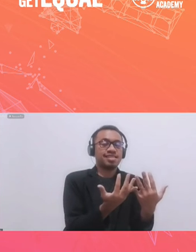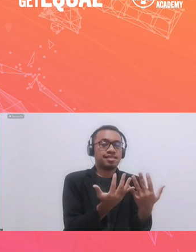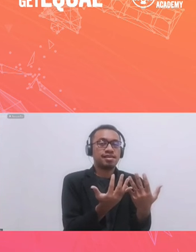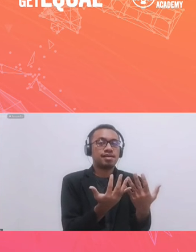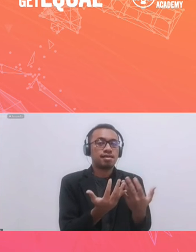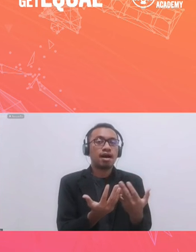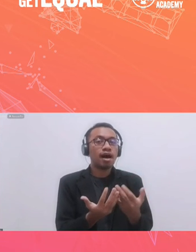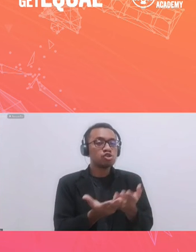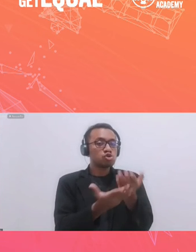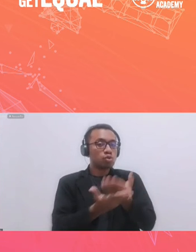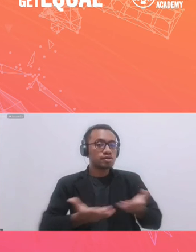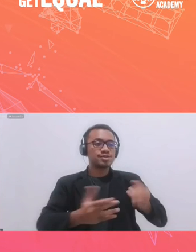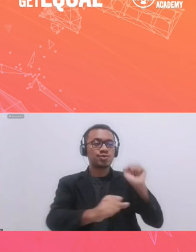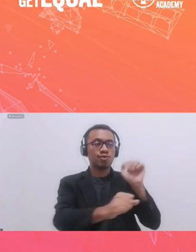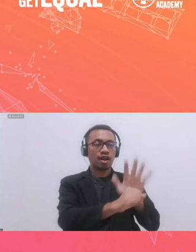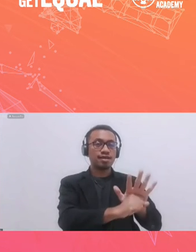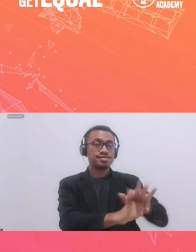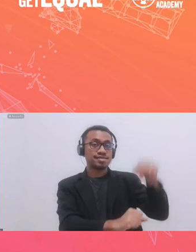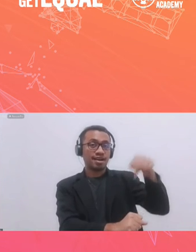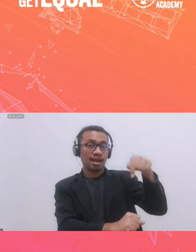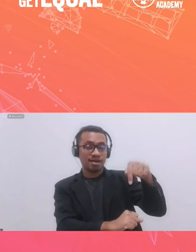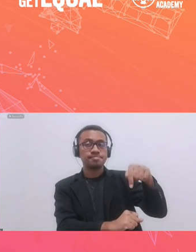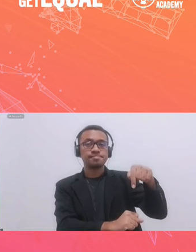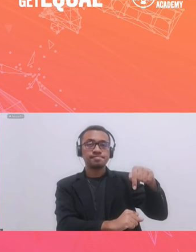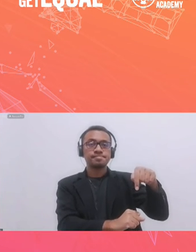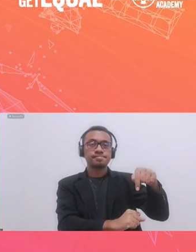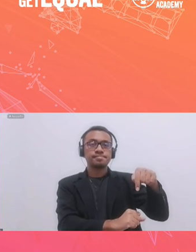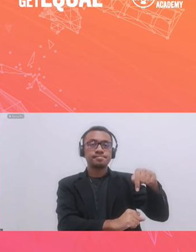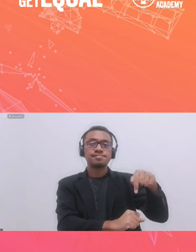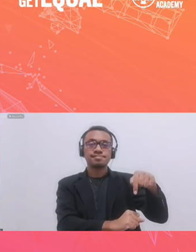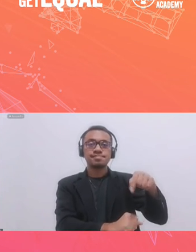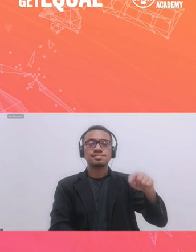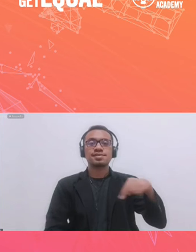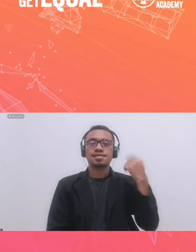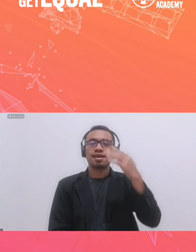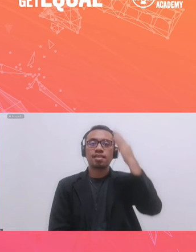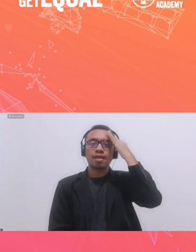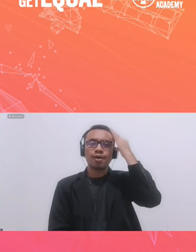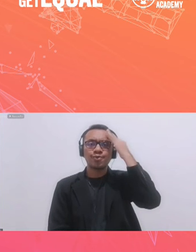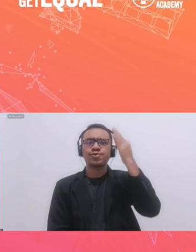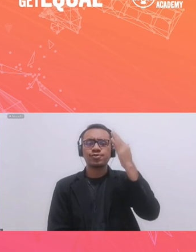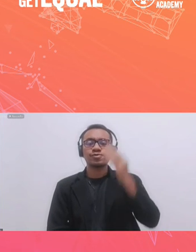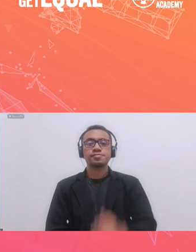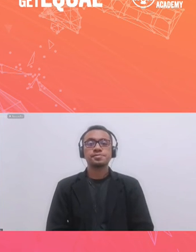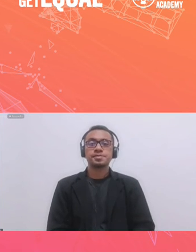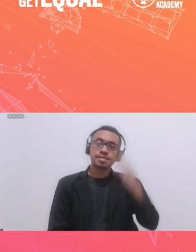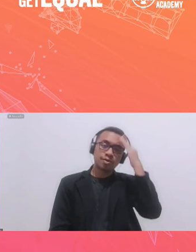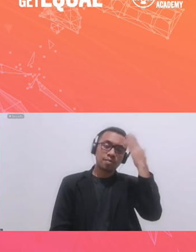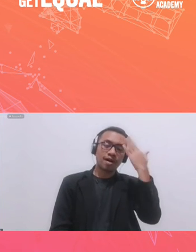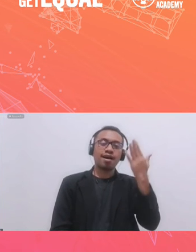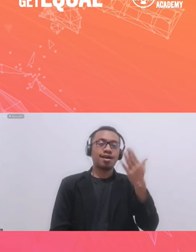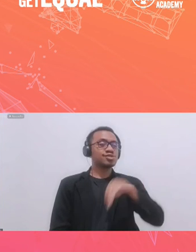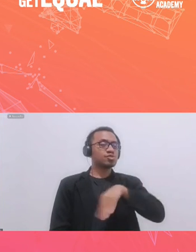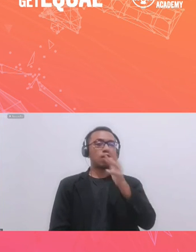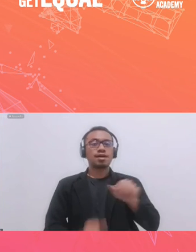ini, saya kira kita semua tahu dan kita bisa melihat segalanya dilakukan secara